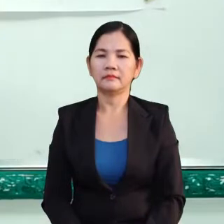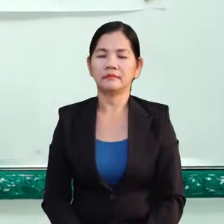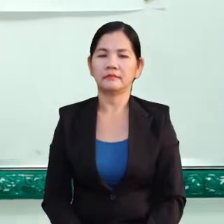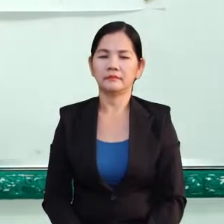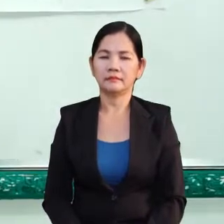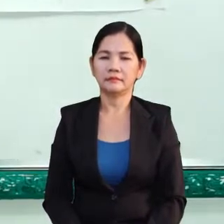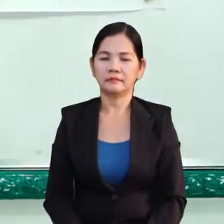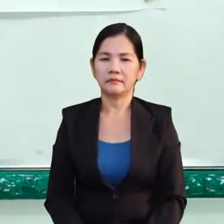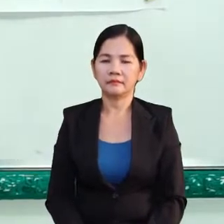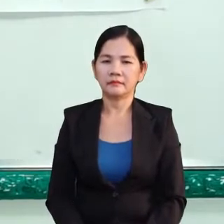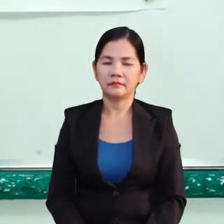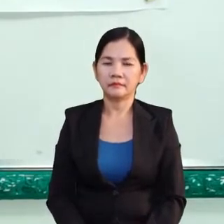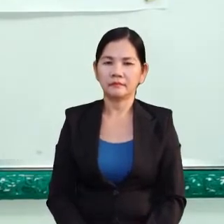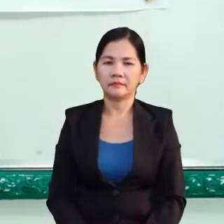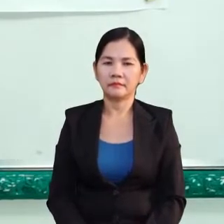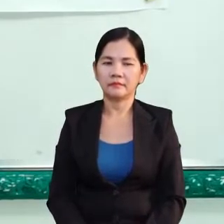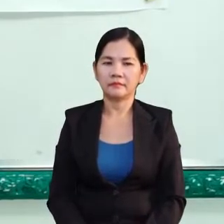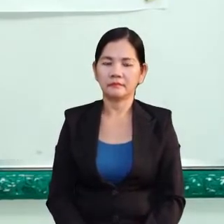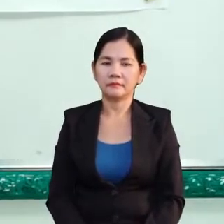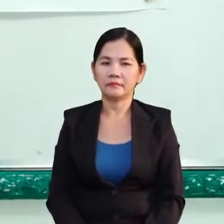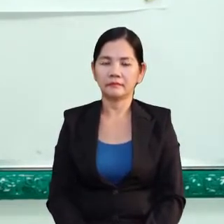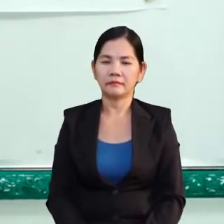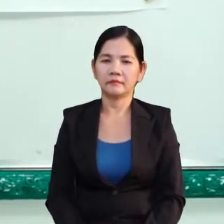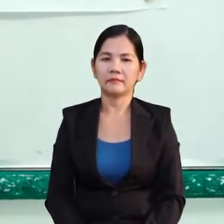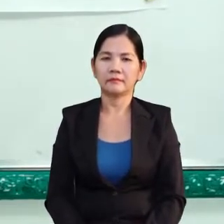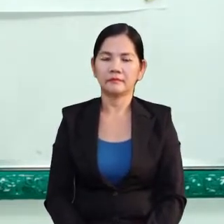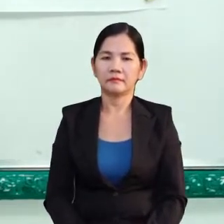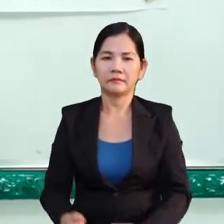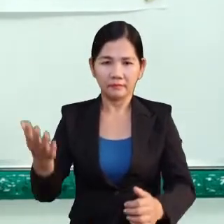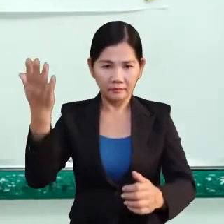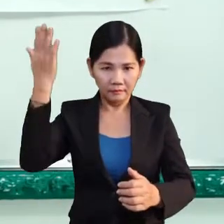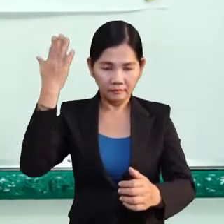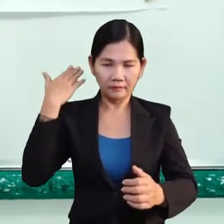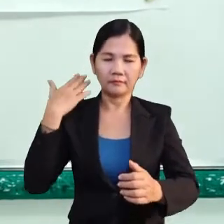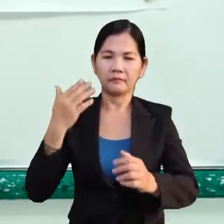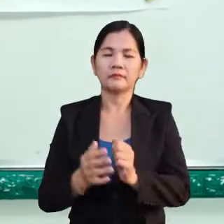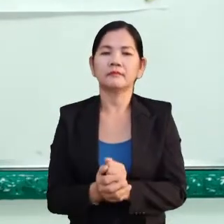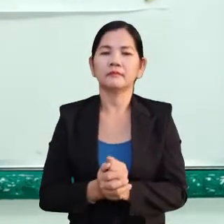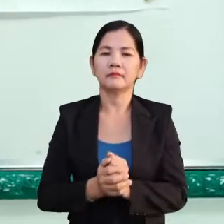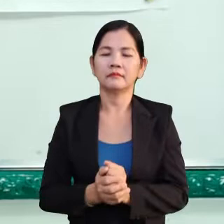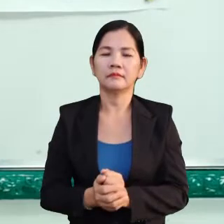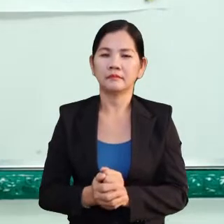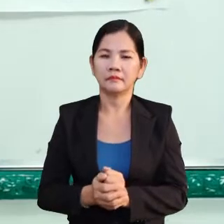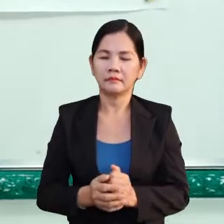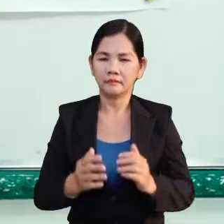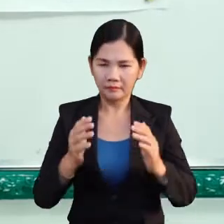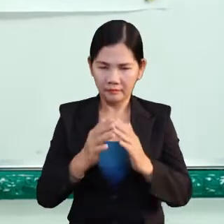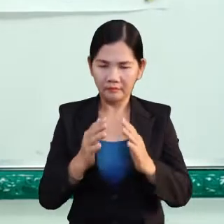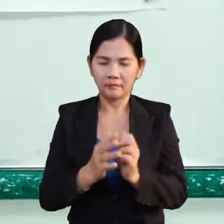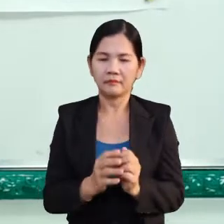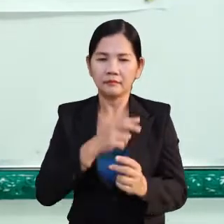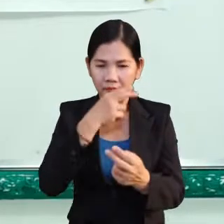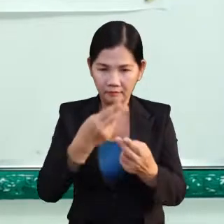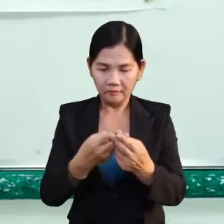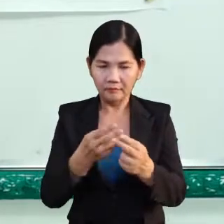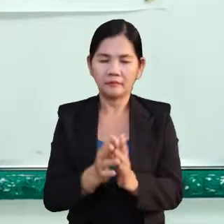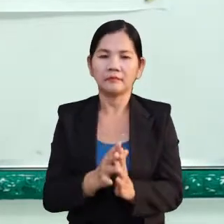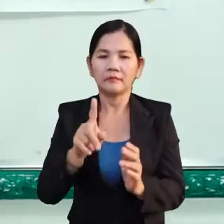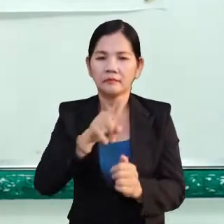កូនៗដាក់ដៃលើតោះហើយបានមកមើលកណ្ដាលខៀនទាំងអស់គ្នាចាអញ្ចឹងកាលពីថ្ងៃមុនគឺយើងបាន អ្នកគ្រូឲ្យយើងឆ្លើយនឹងសំ